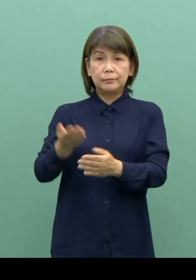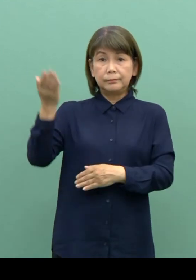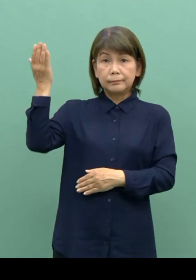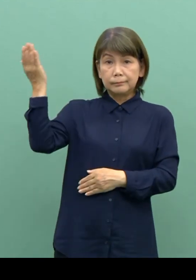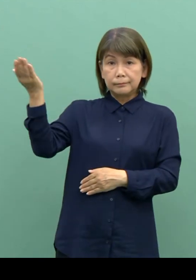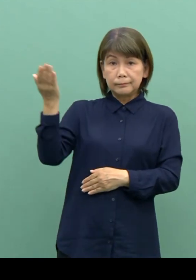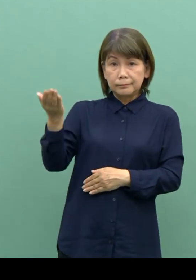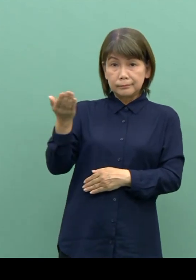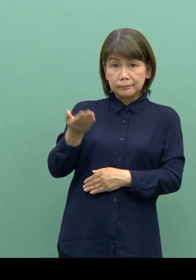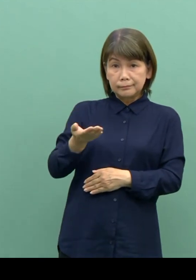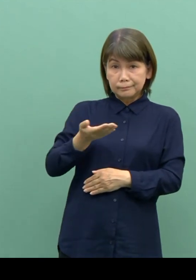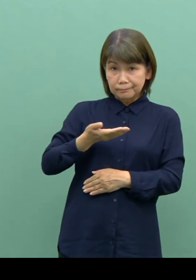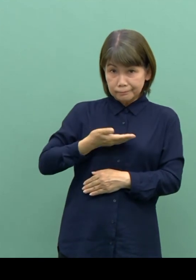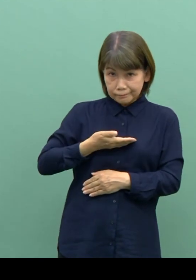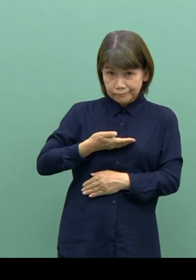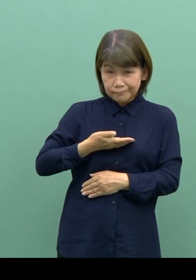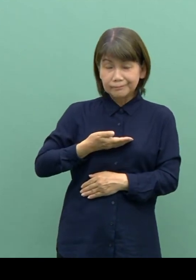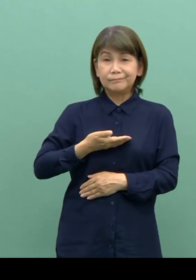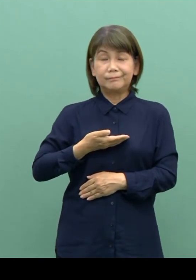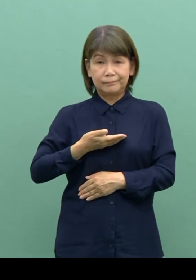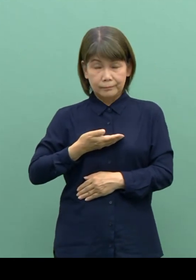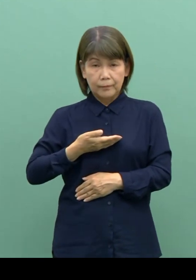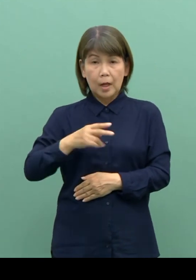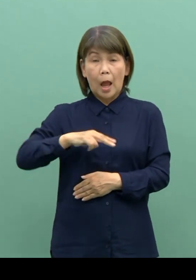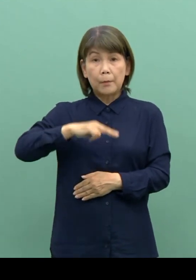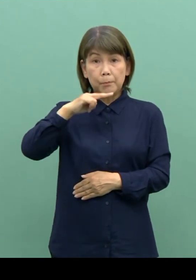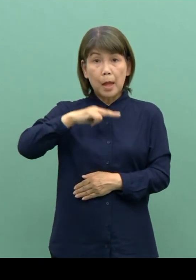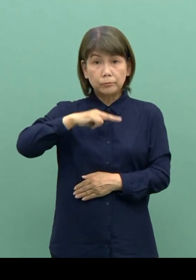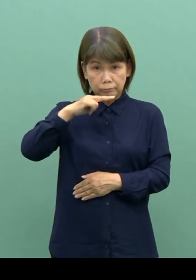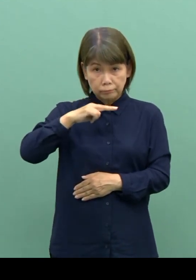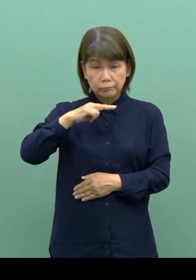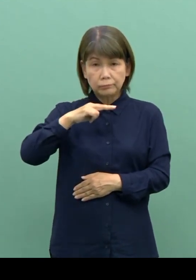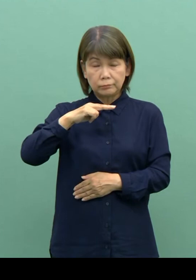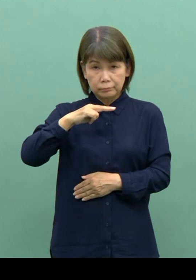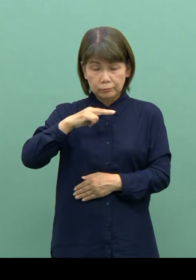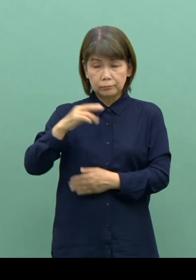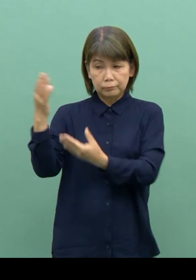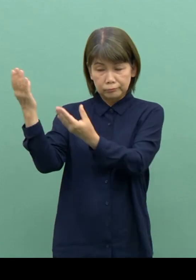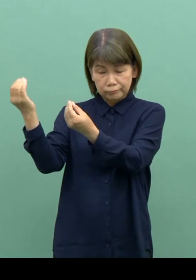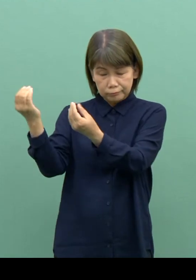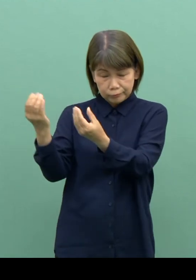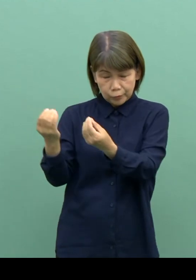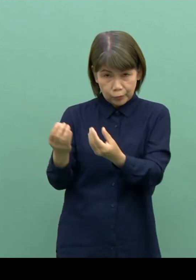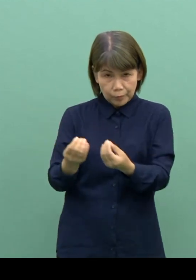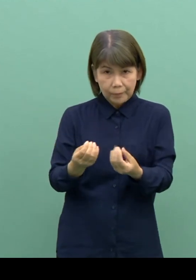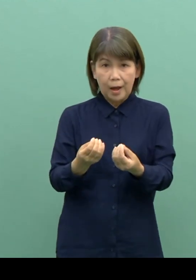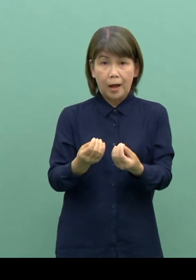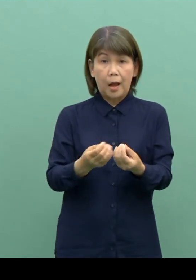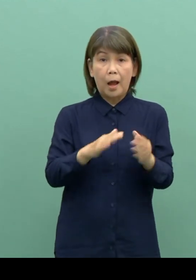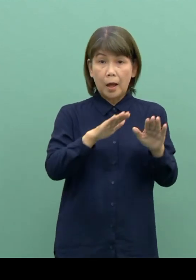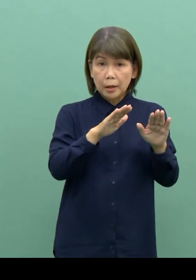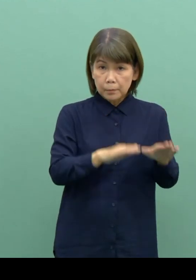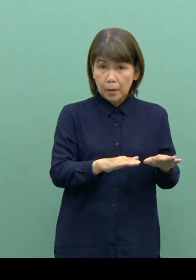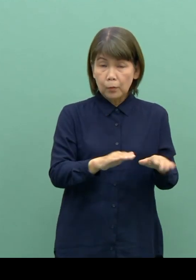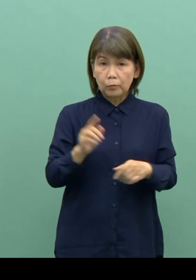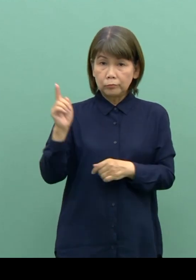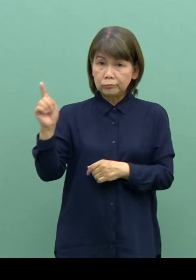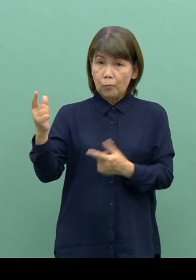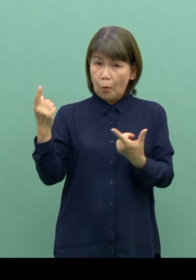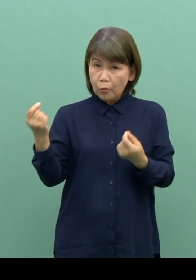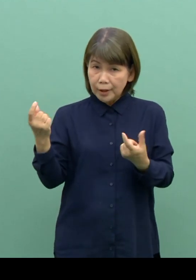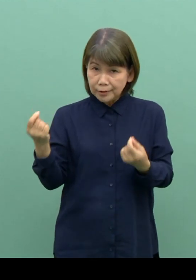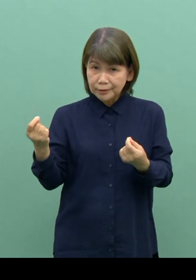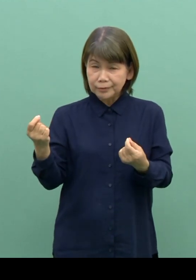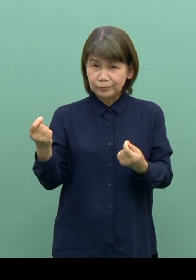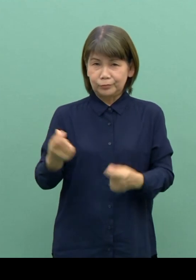私まで来てます。それで今も現在食べてる麺類も96年前